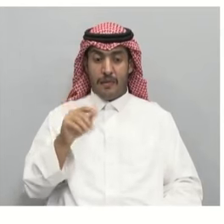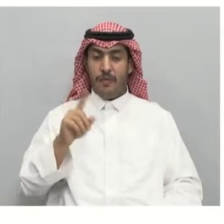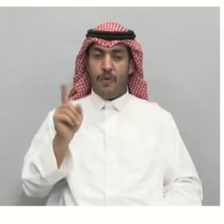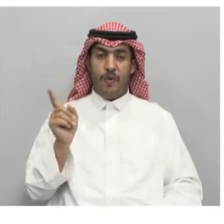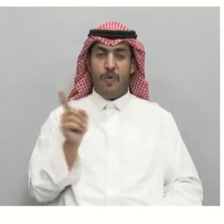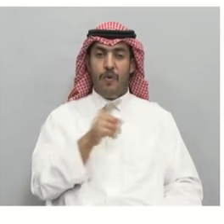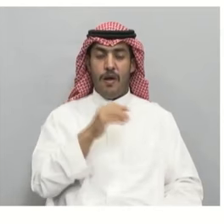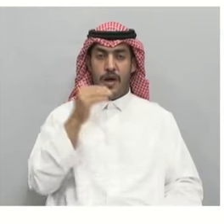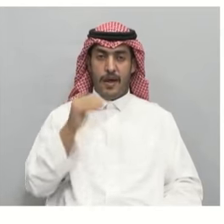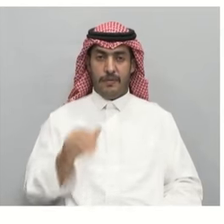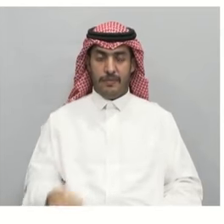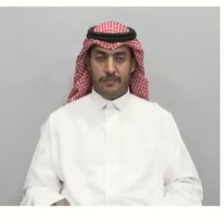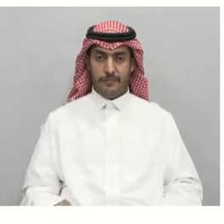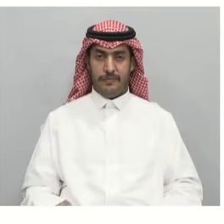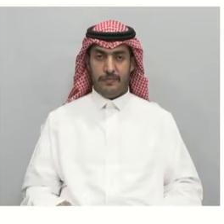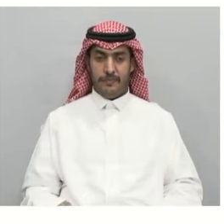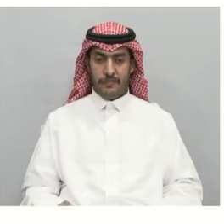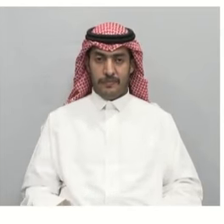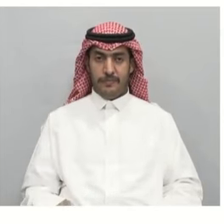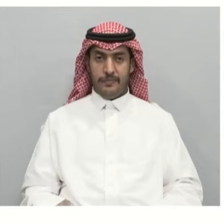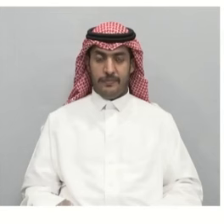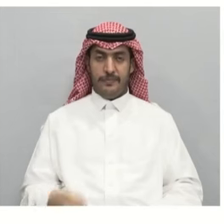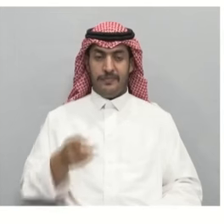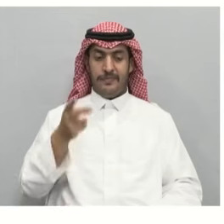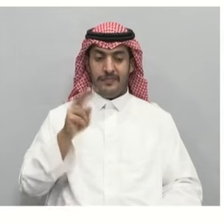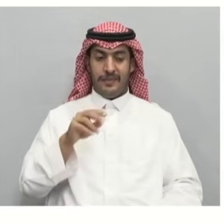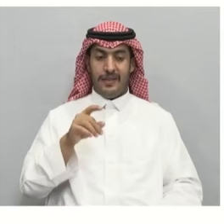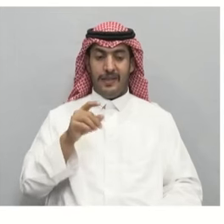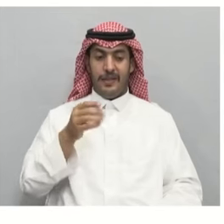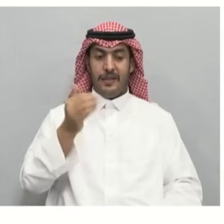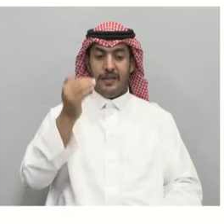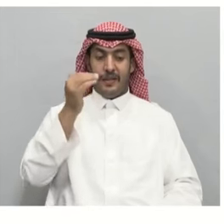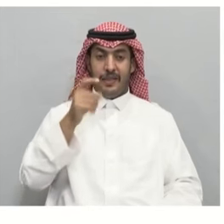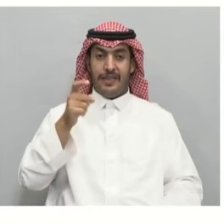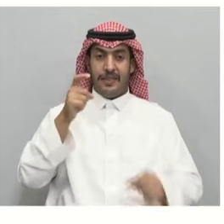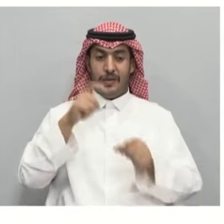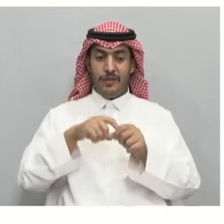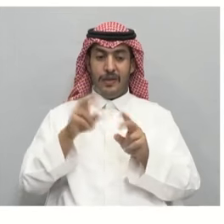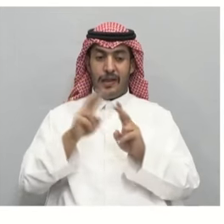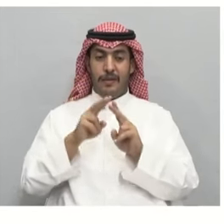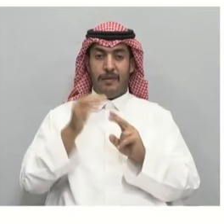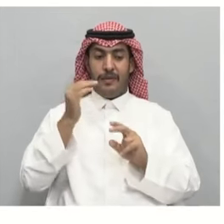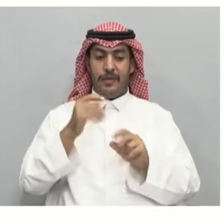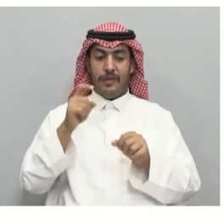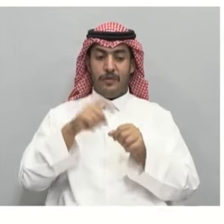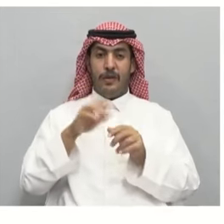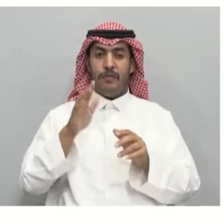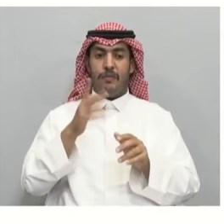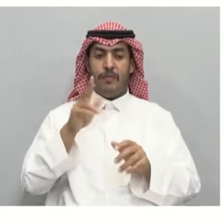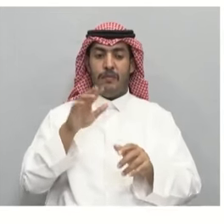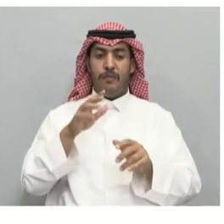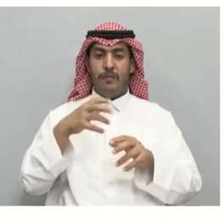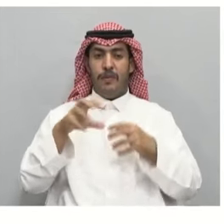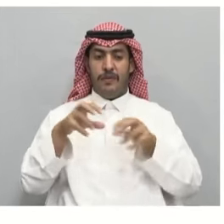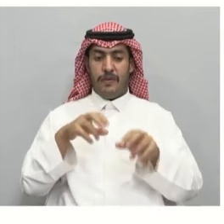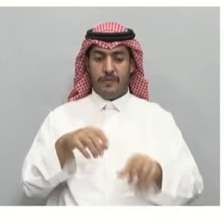باقي المصابيح جميعها وهناك شكل اخر من توصيل الدوائر الكهربائيه وهو التوصيل المتفرع